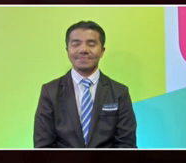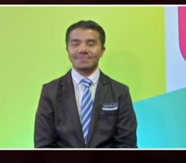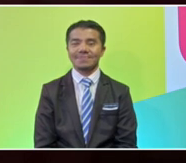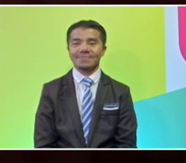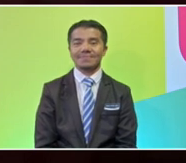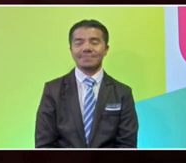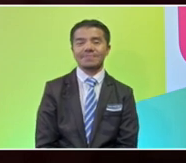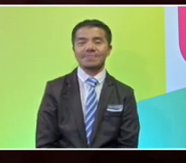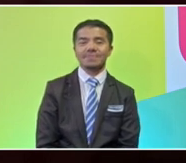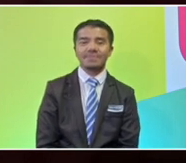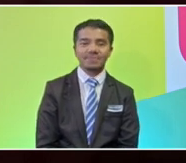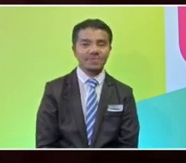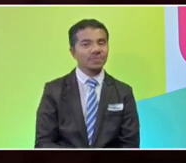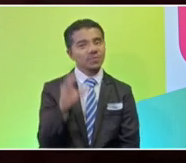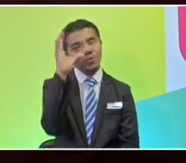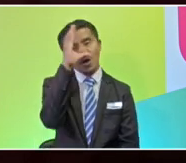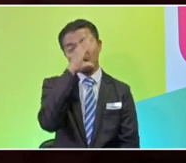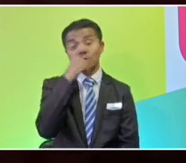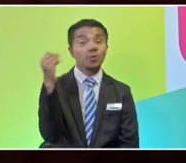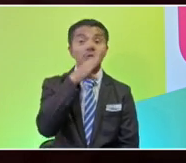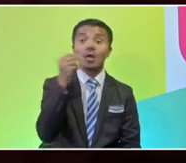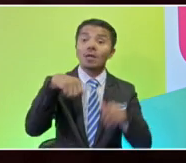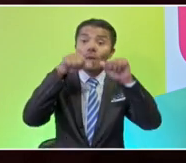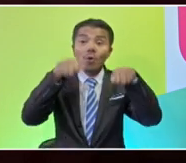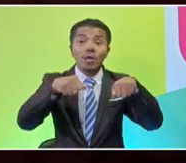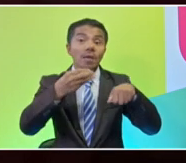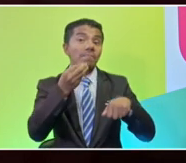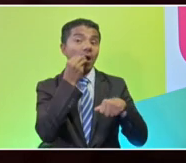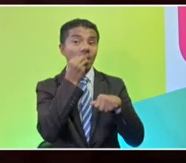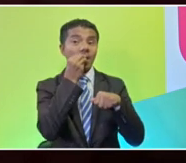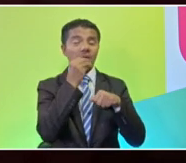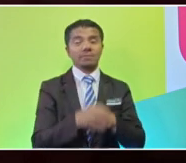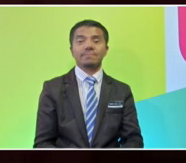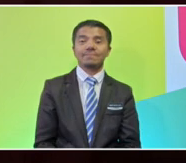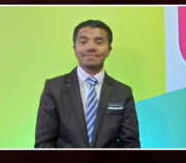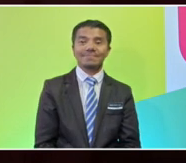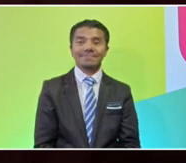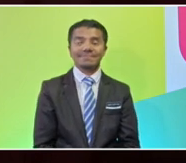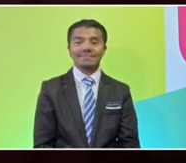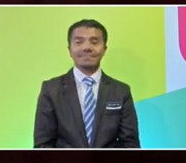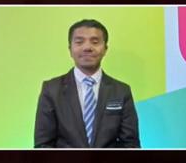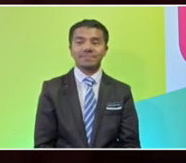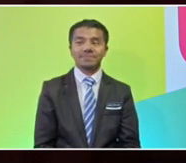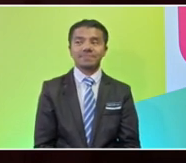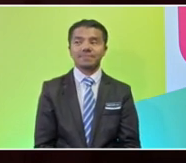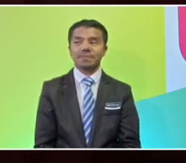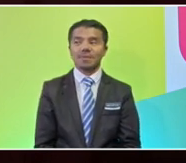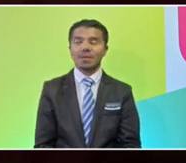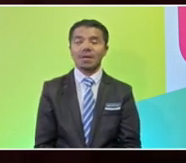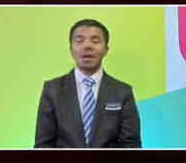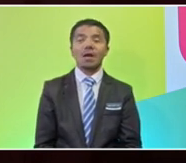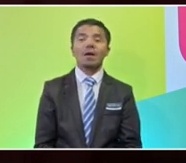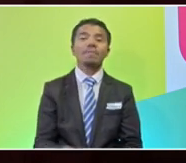juga boleh dimakan Oke seterusnya kita lihat pokok bunga tulip